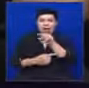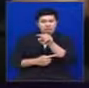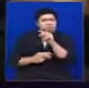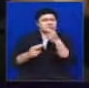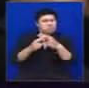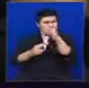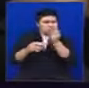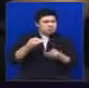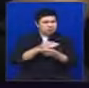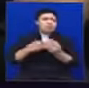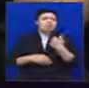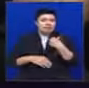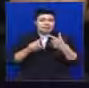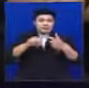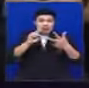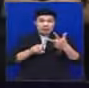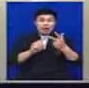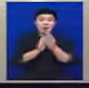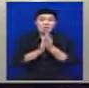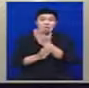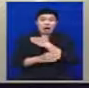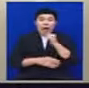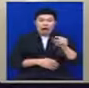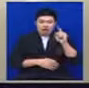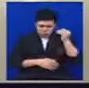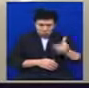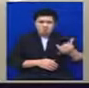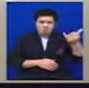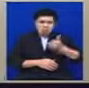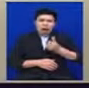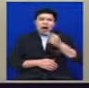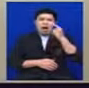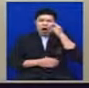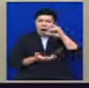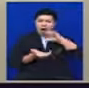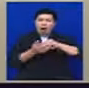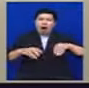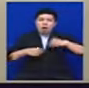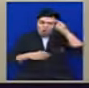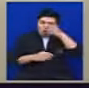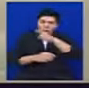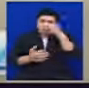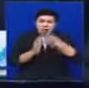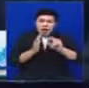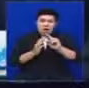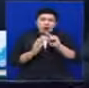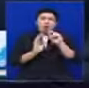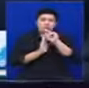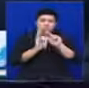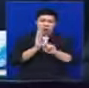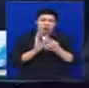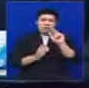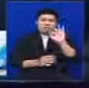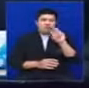ประมาทและสุดท้ายพระธรรมชโยต้องมารับทราบข้อหาฟอกเงินรับของโจรตามหมายจับของศาลอาญาในวัน